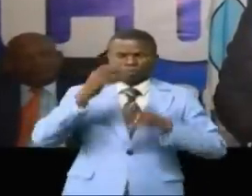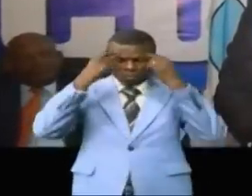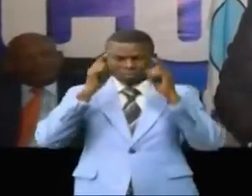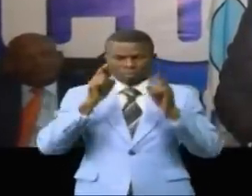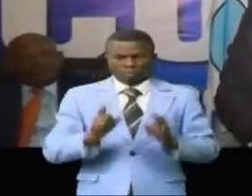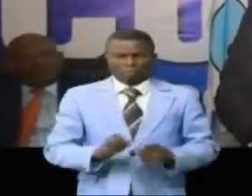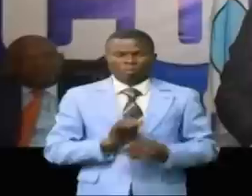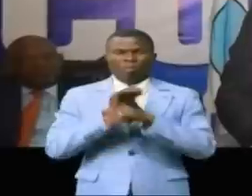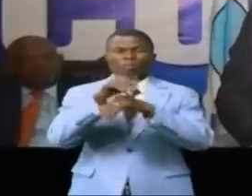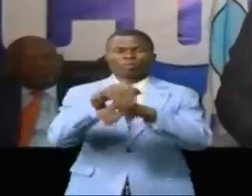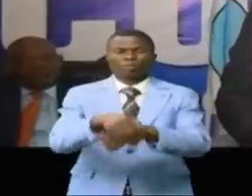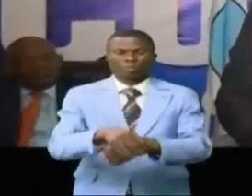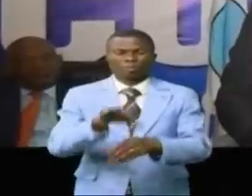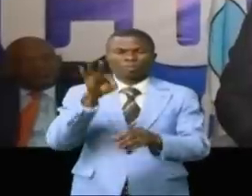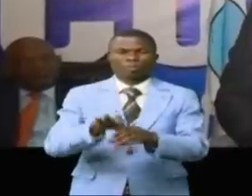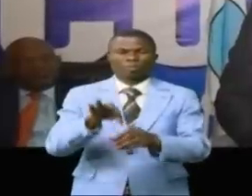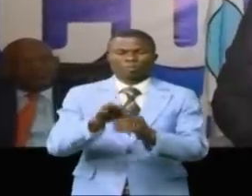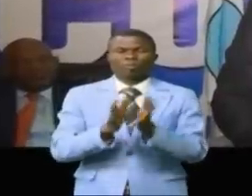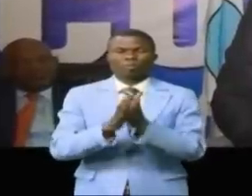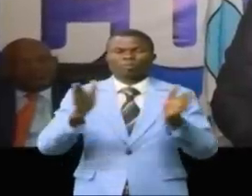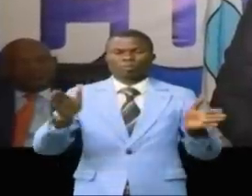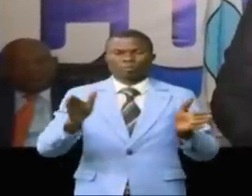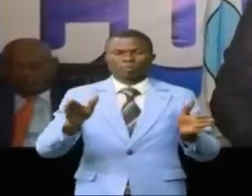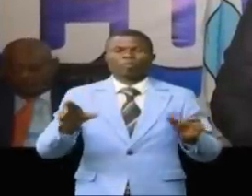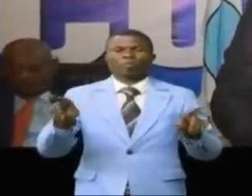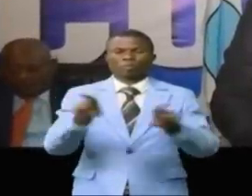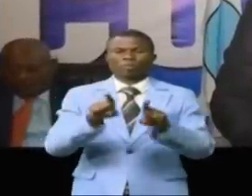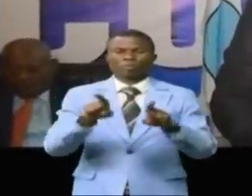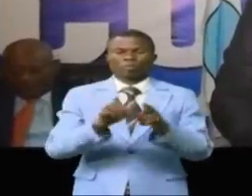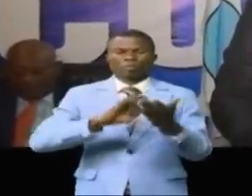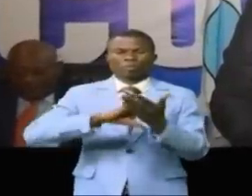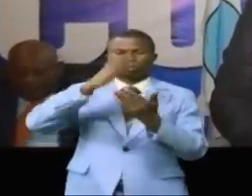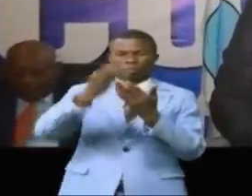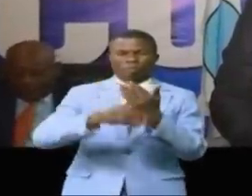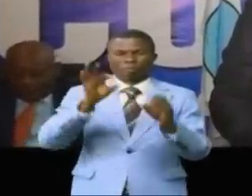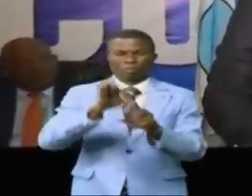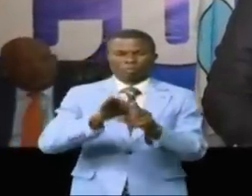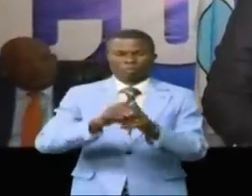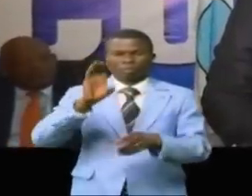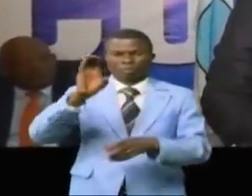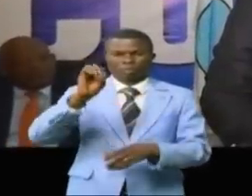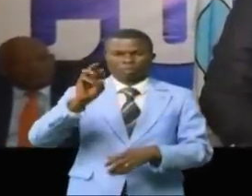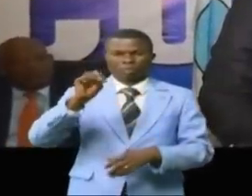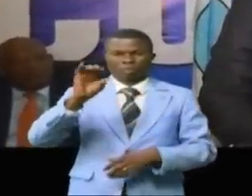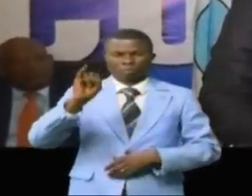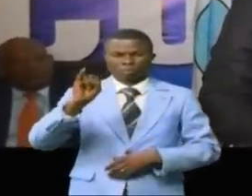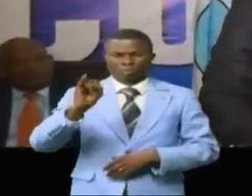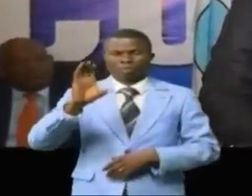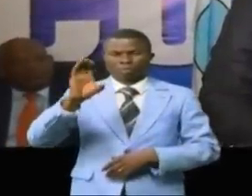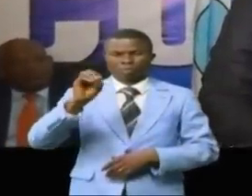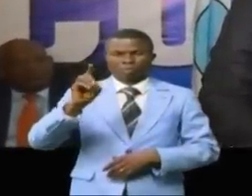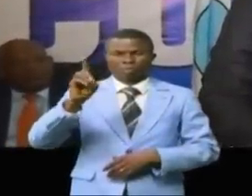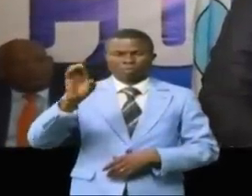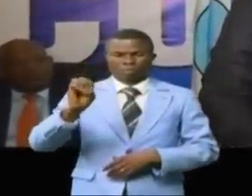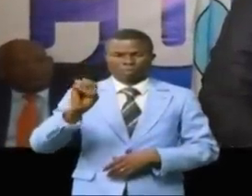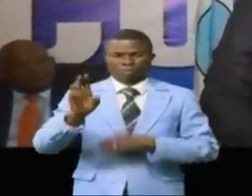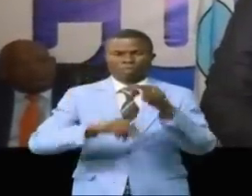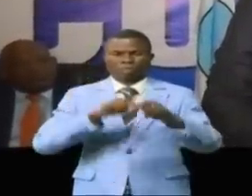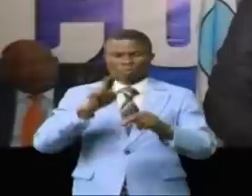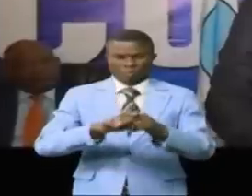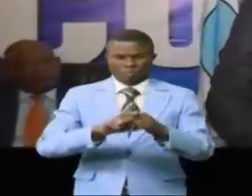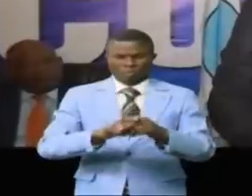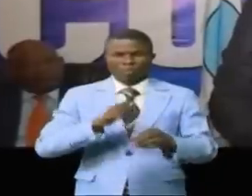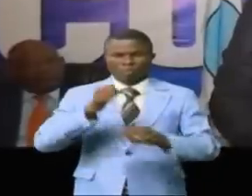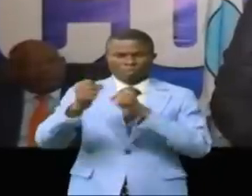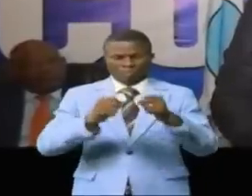à participer aux élections générales conformément au calendrier électoral de la CENI, la CODE est en ordre de bataille et